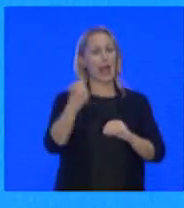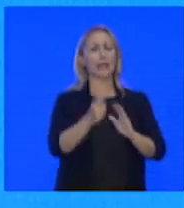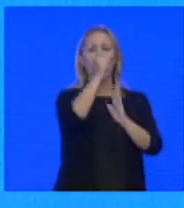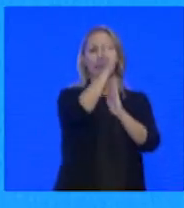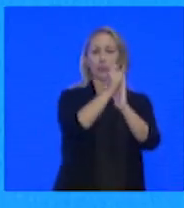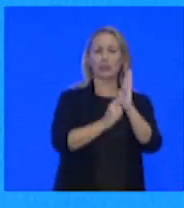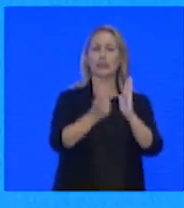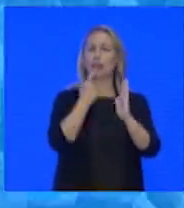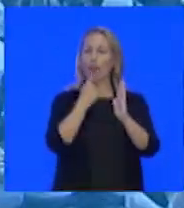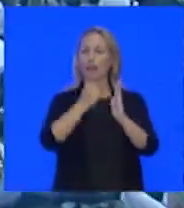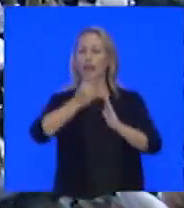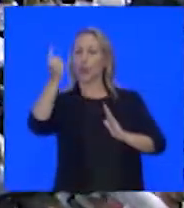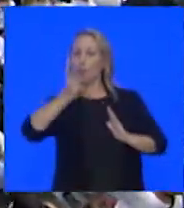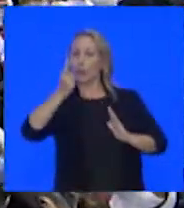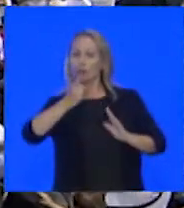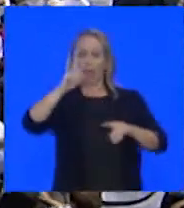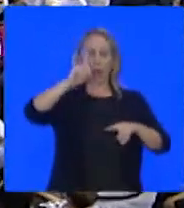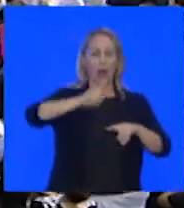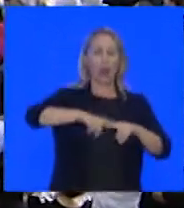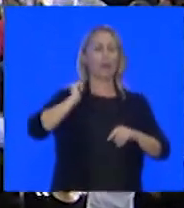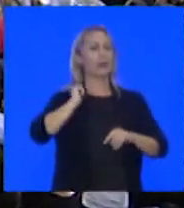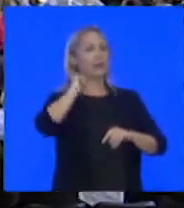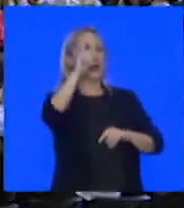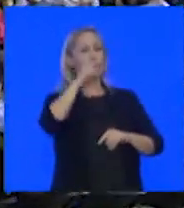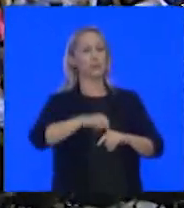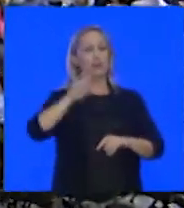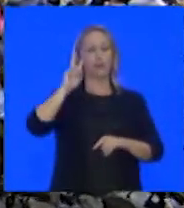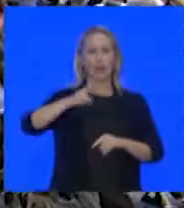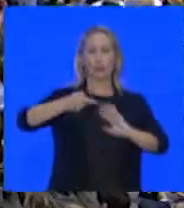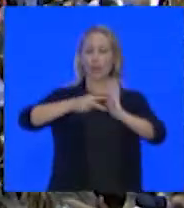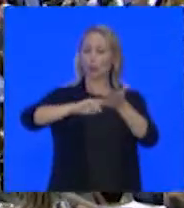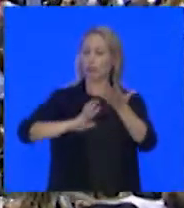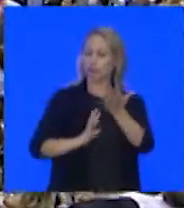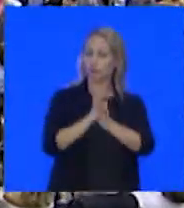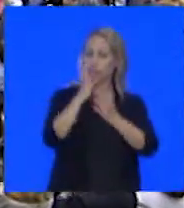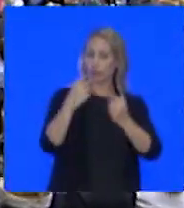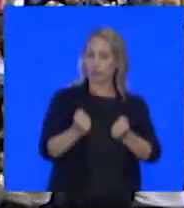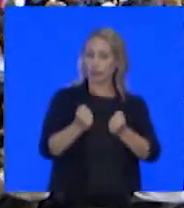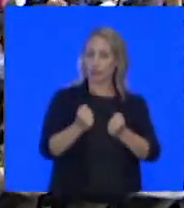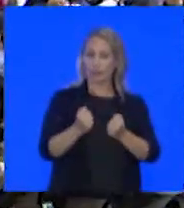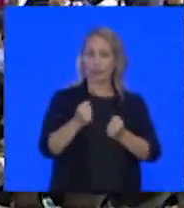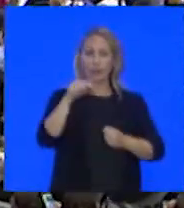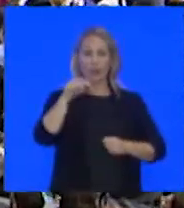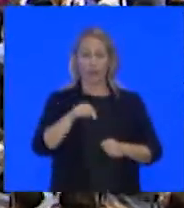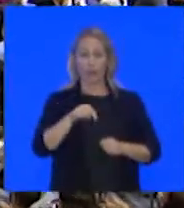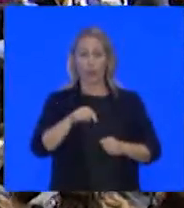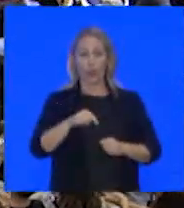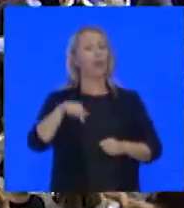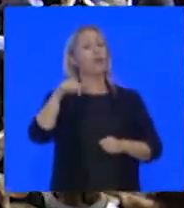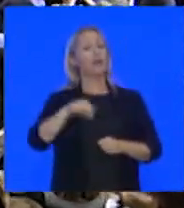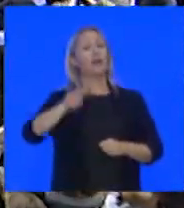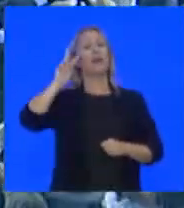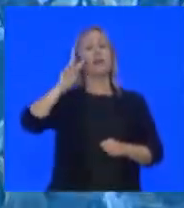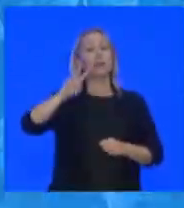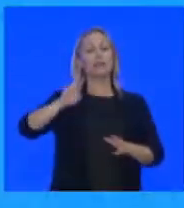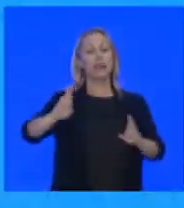πιστοποιούν εντός και εκτός Ελλάδος την οικονομική ανάκαμψη. Η ελπίδα για ένα καλύτερο αύριο φαίνεται